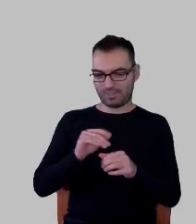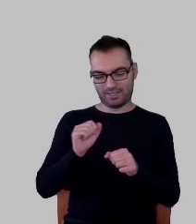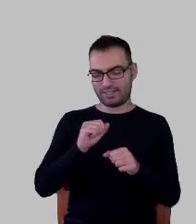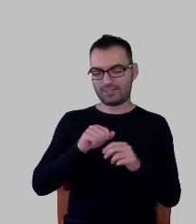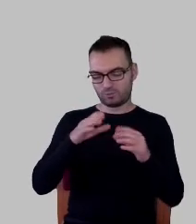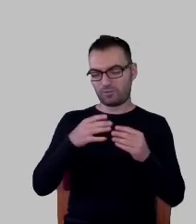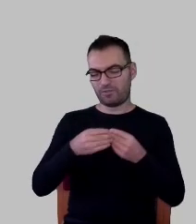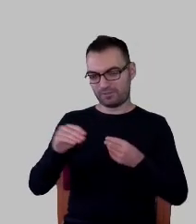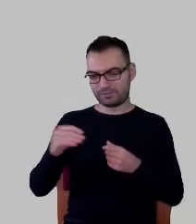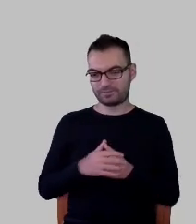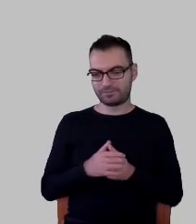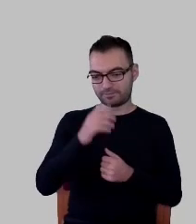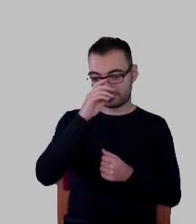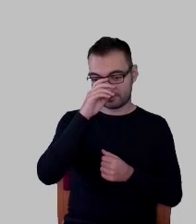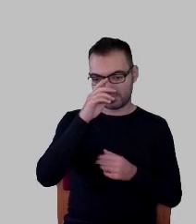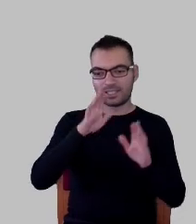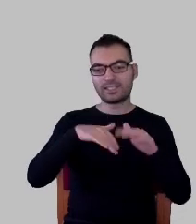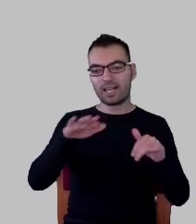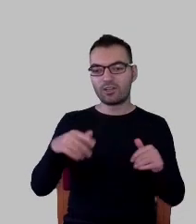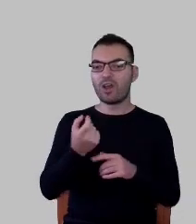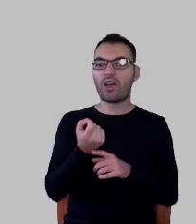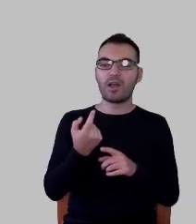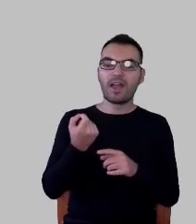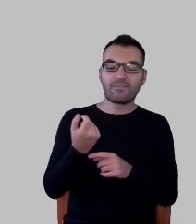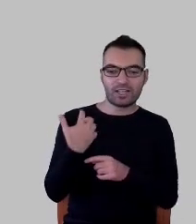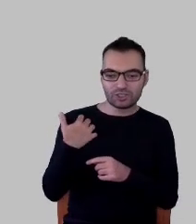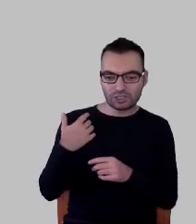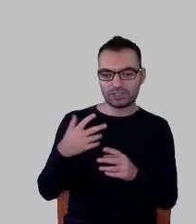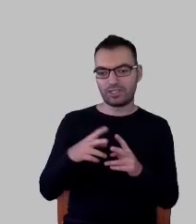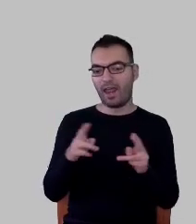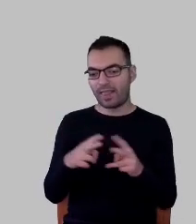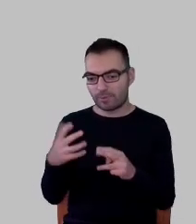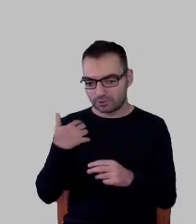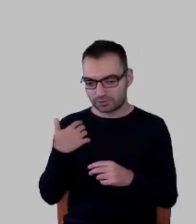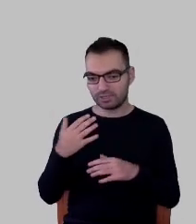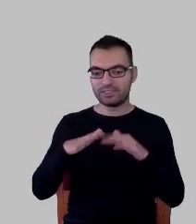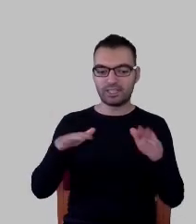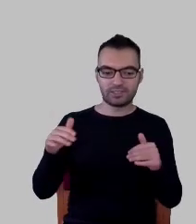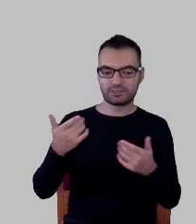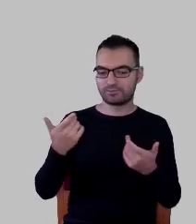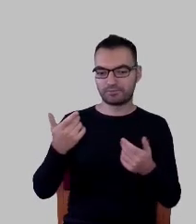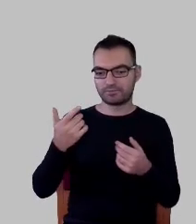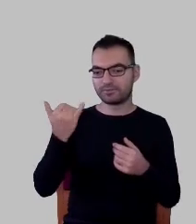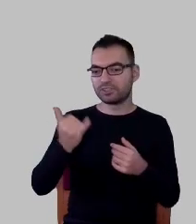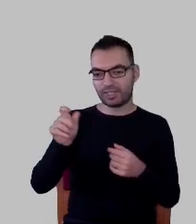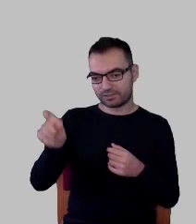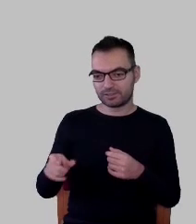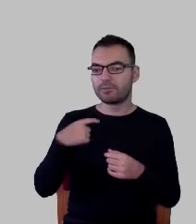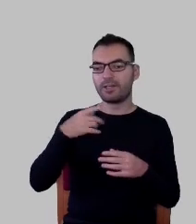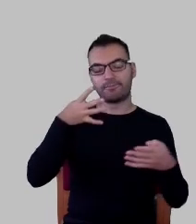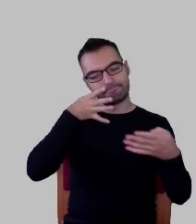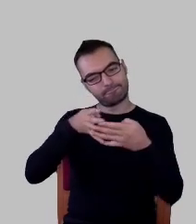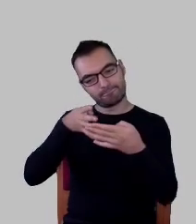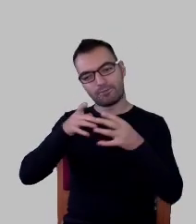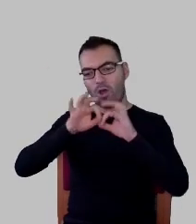w różnych momentach życia i w związku z różnymi trudnościami, jakie dziecko może napotykać, patrzymy na inne aspekty